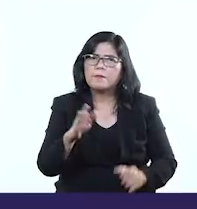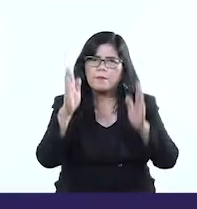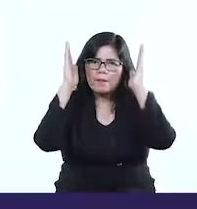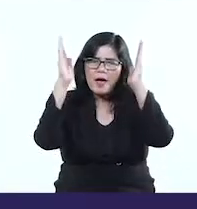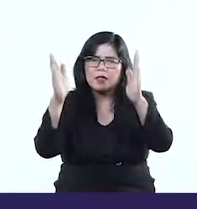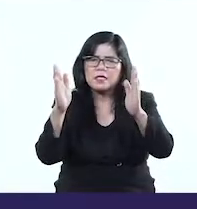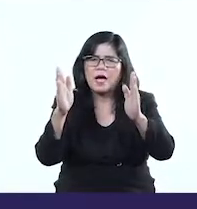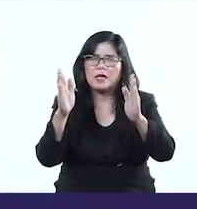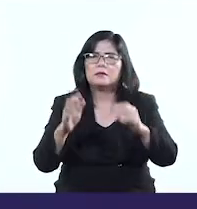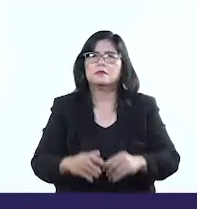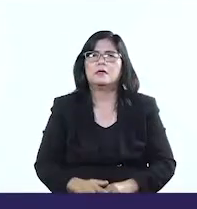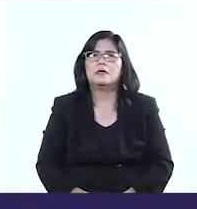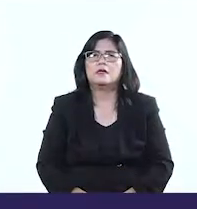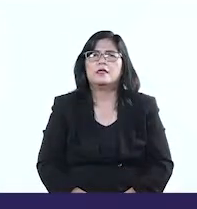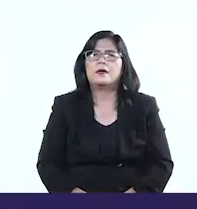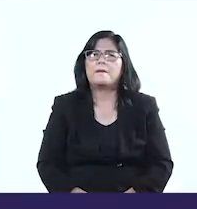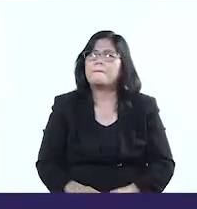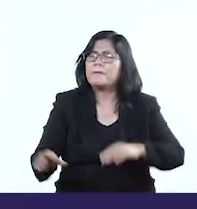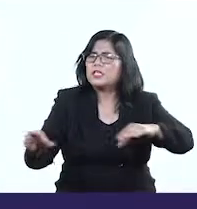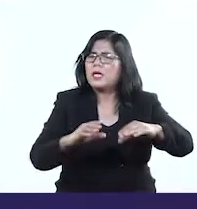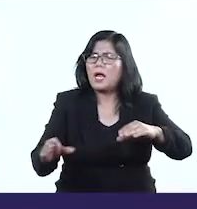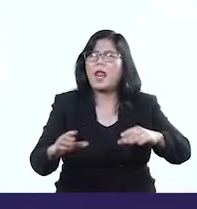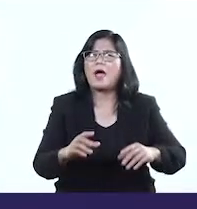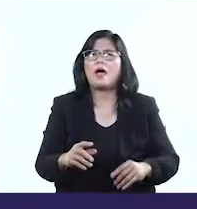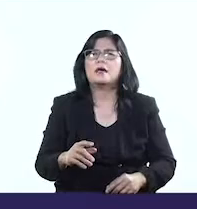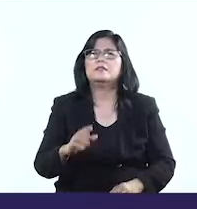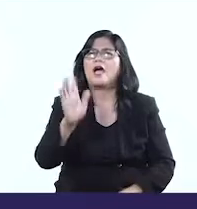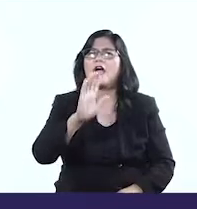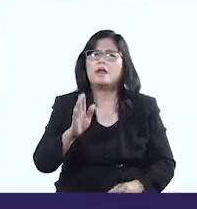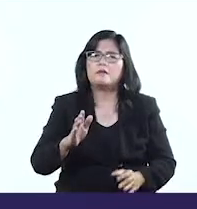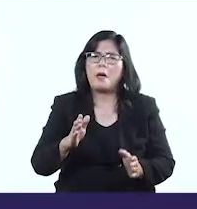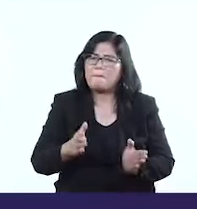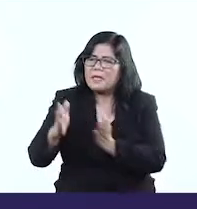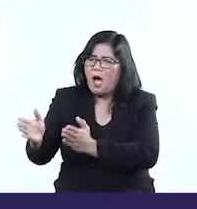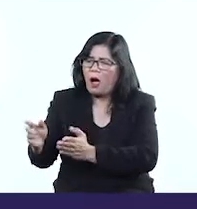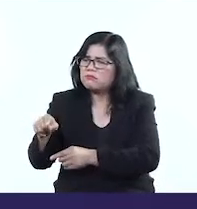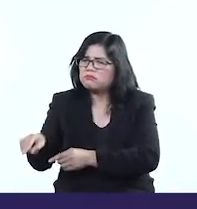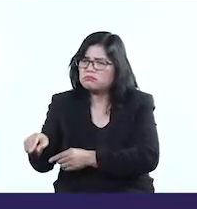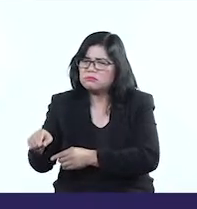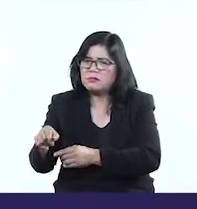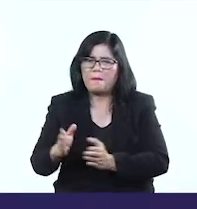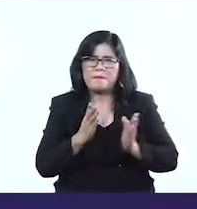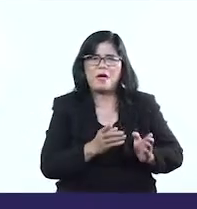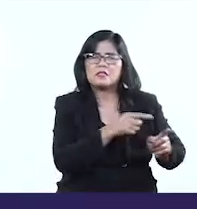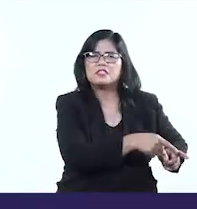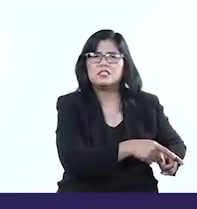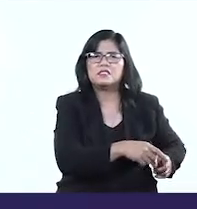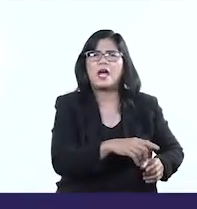tanpa prasangka dan bertindak dalam segala sesuatu tanpa memihak jadi jangan berasumsi